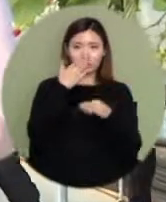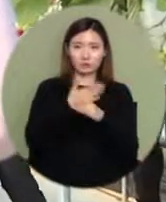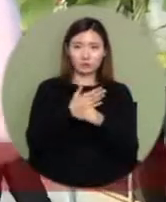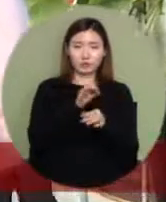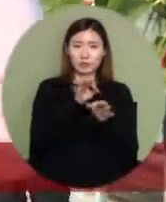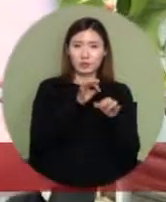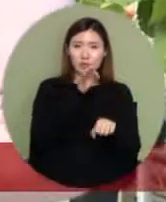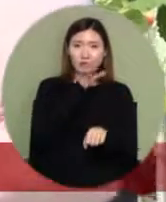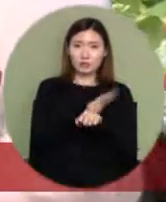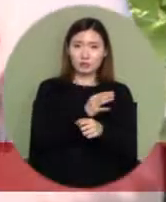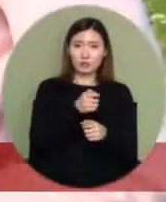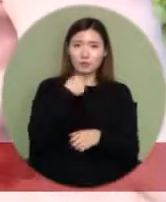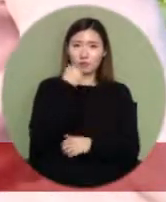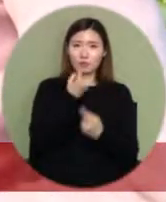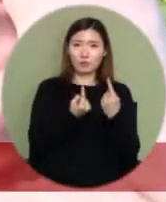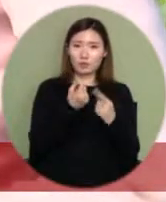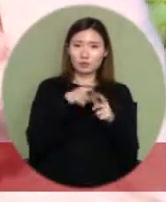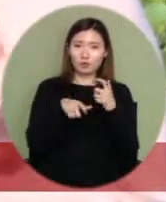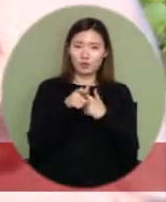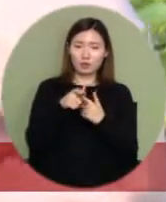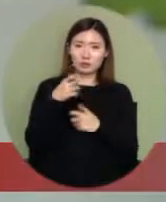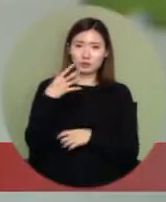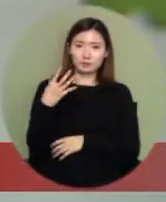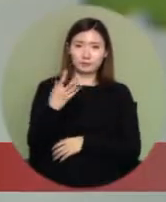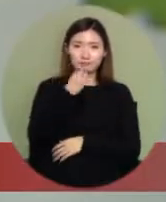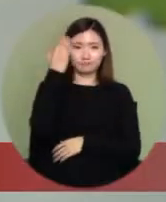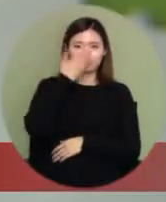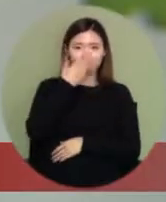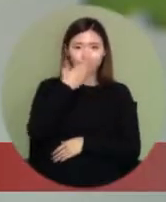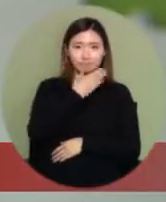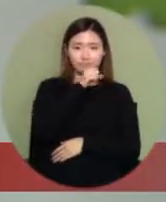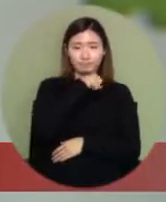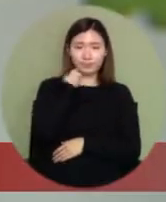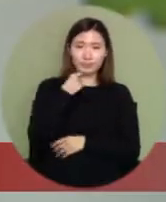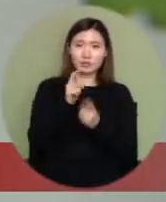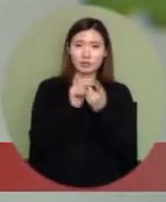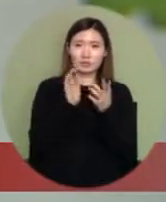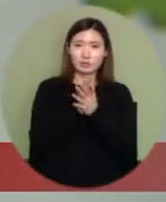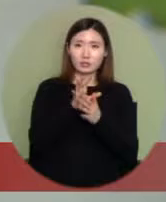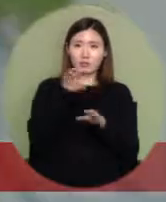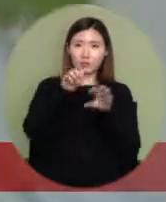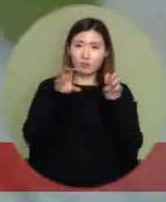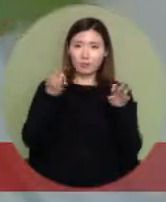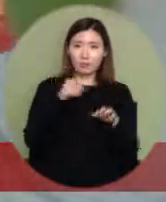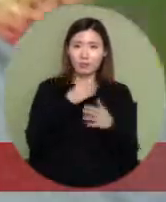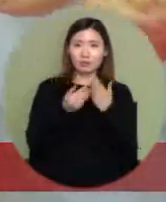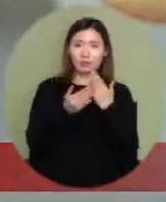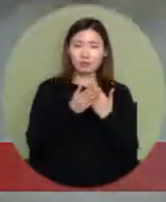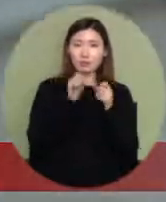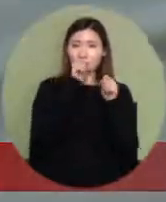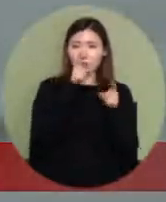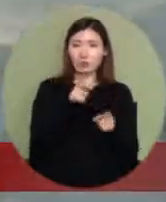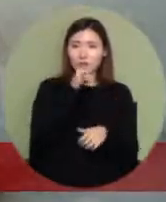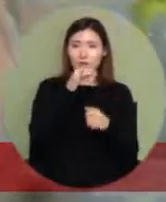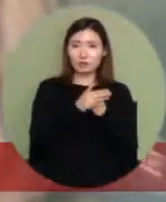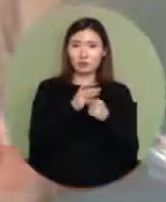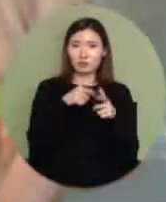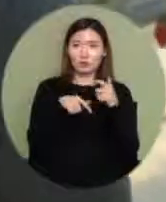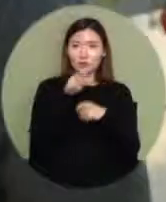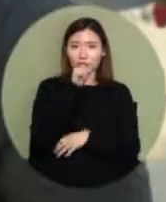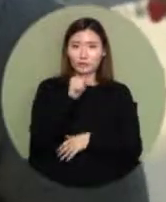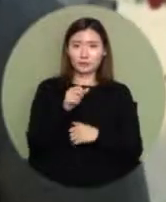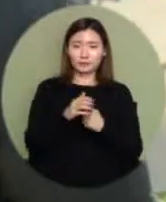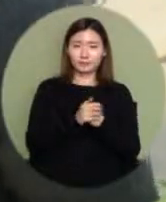마트에서 사먹는 딸기보다 훨씬 싱싱하고 맛있고요. 그리고 아이들이 직접 손수 딸 수 있는 그런 체험 기회가 되어서 너무너무